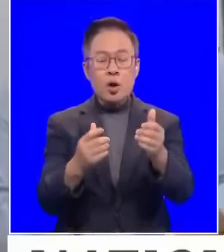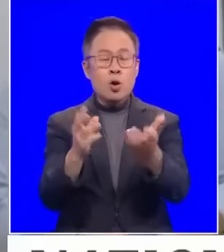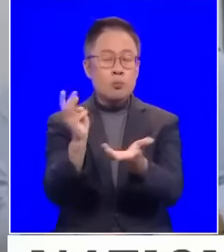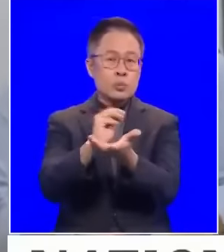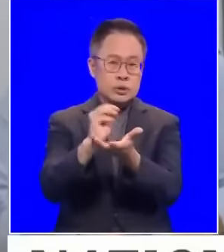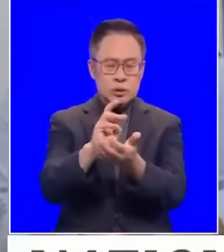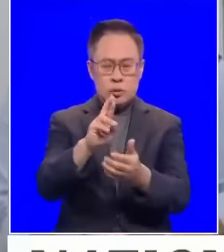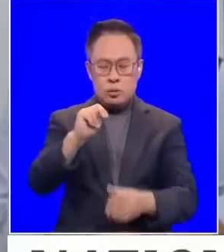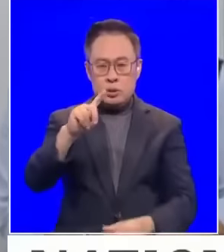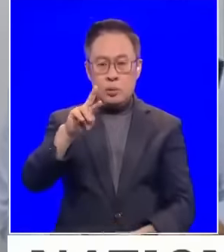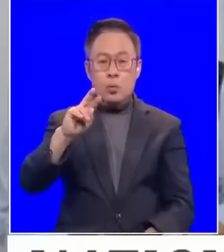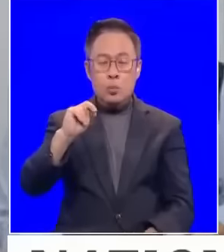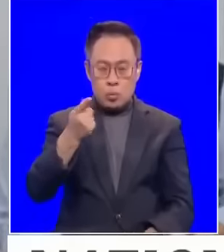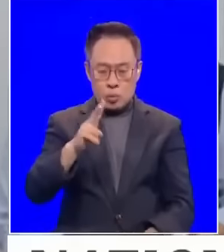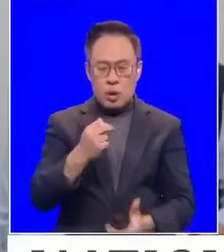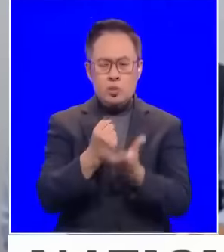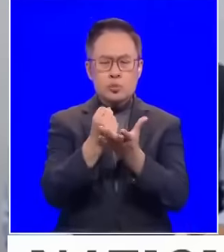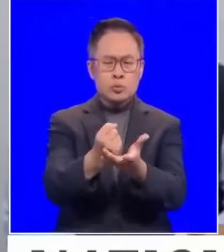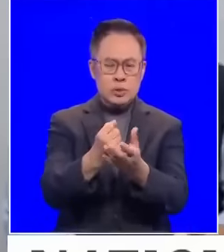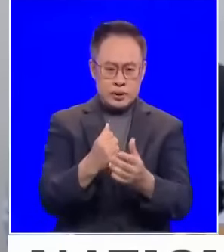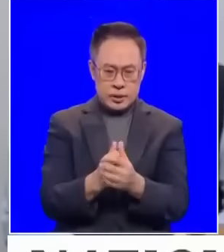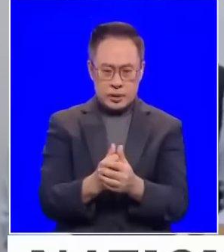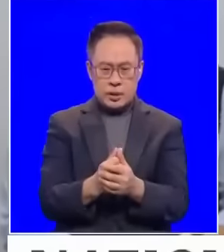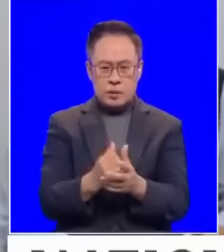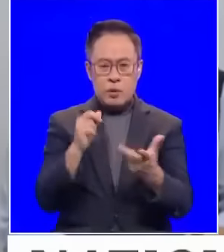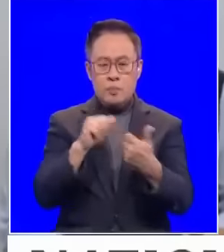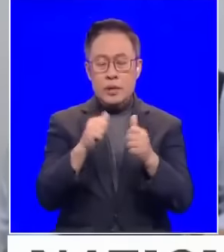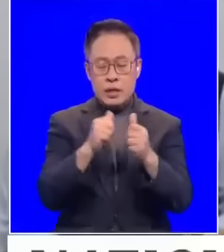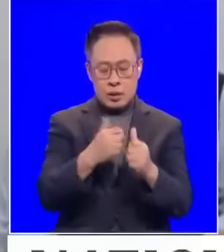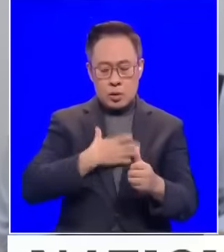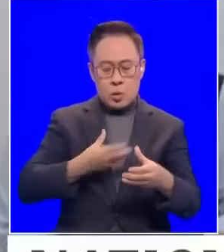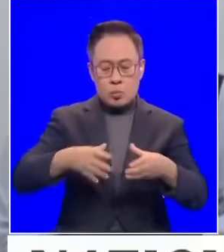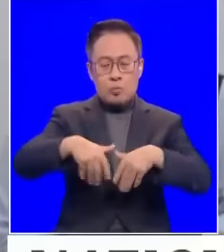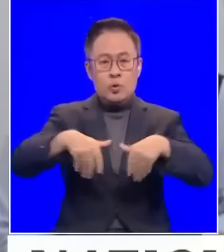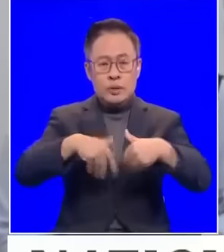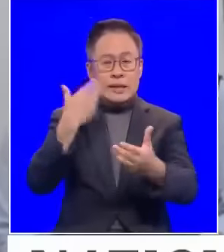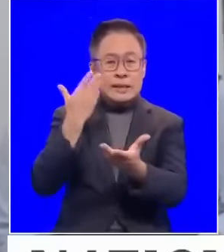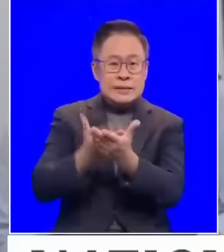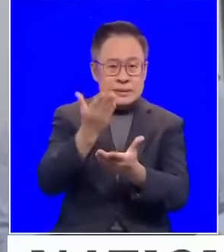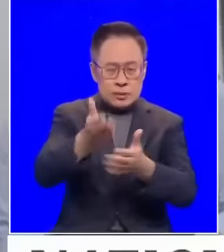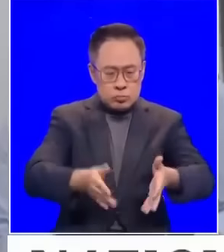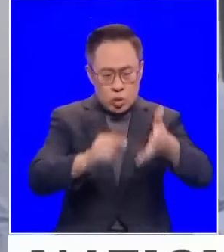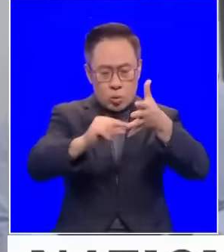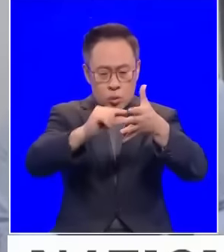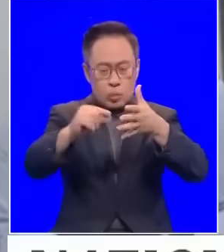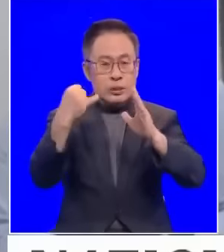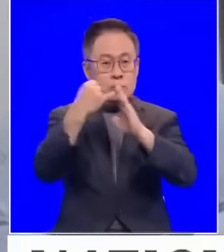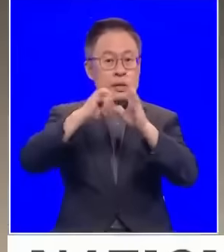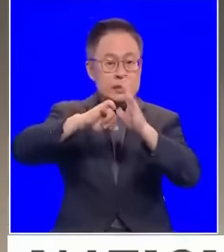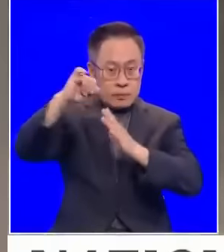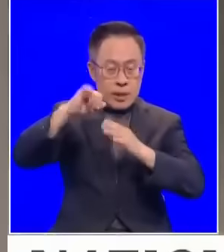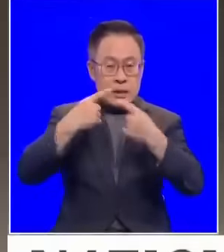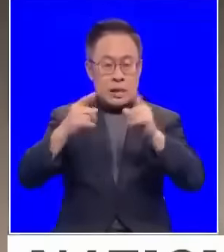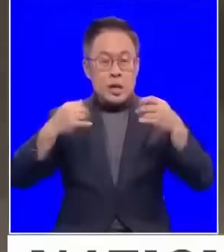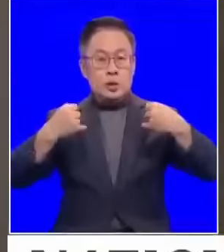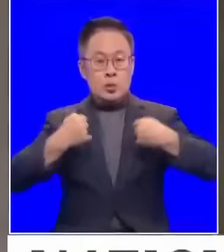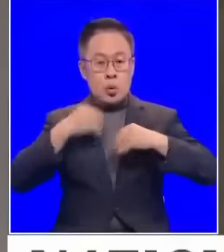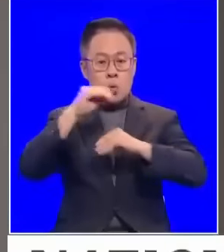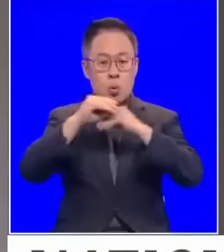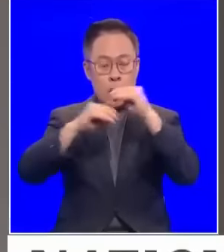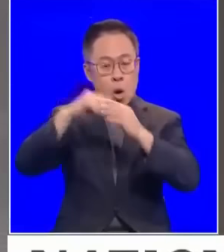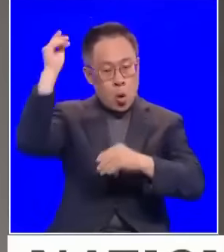คดีหลังจากที่ทั้งหมดเนี่ยนะไปซื้อคอนโดแห่งหนึ่งในจังหวัดเชียงใหม่แต่กลับถูกเจ้าของโครงการหลอกลวง